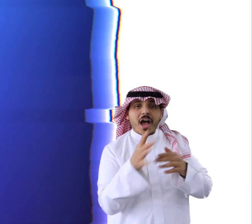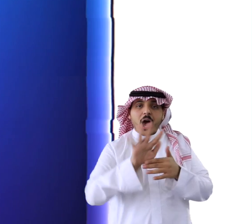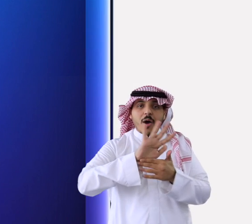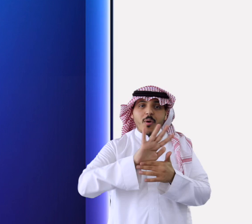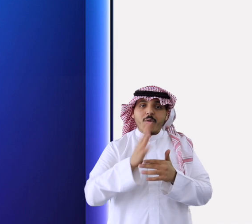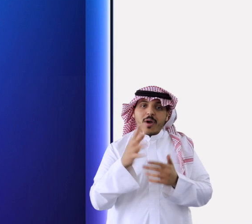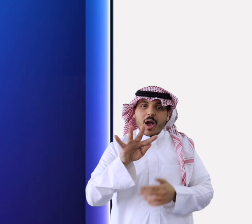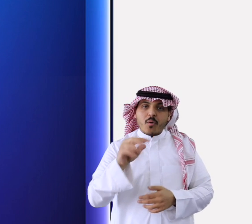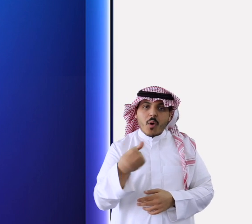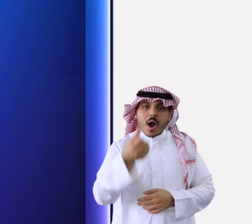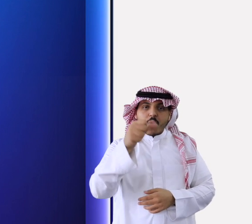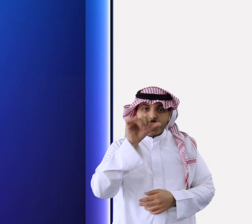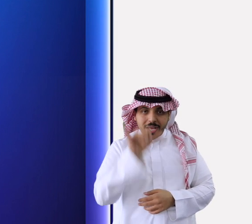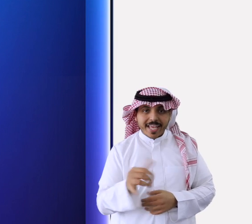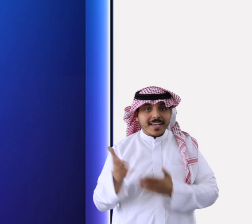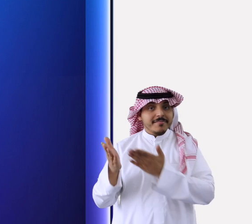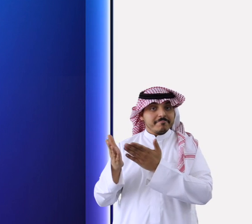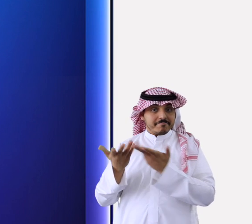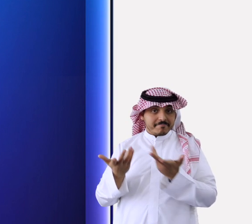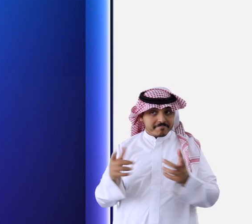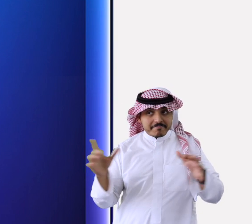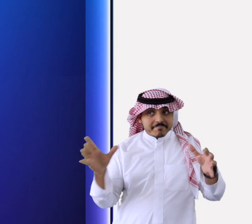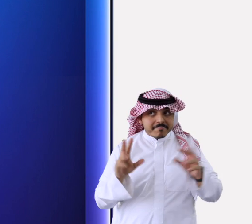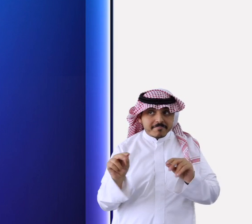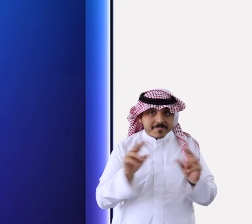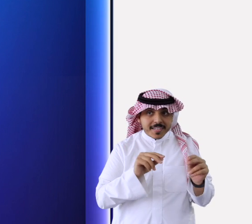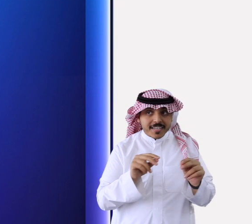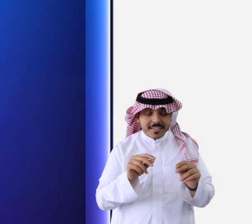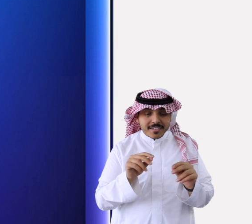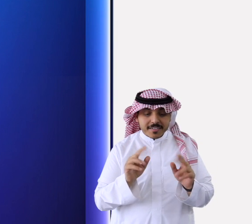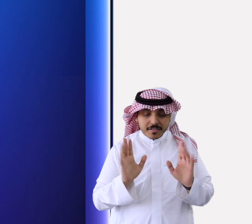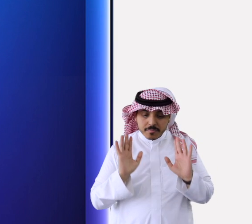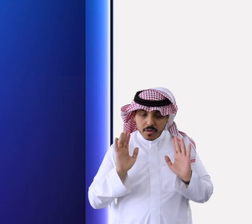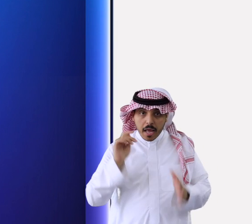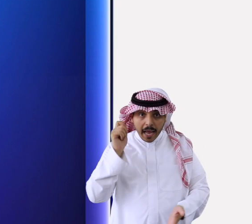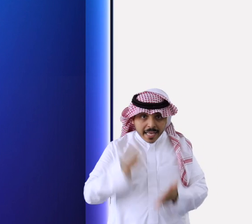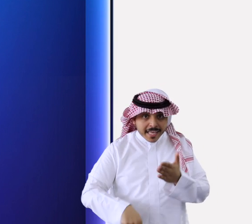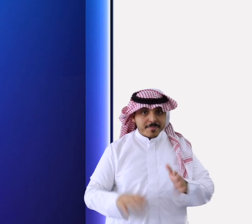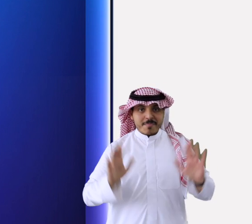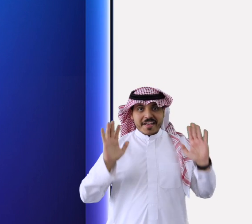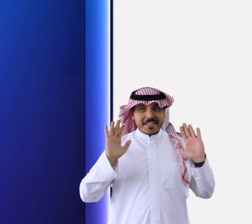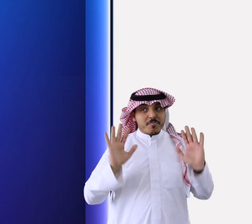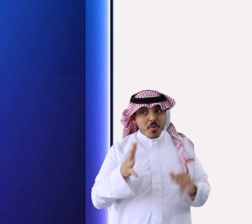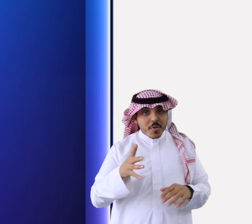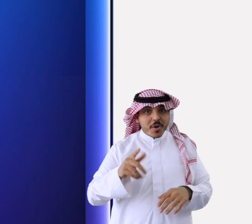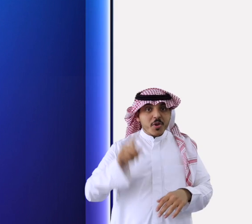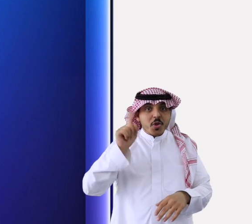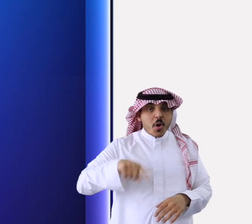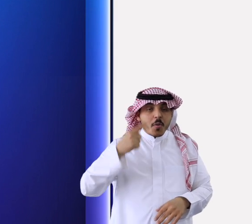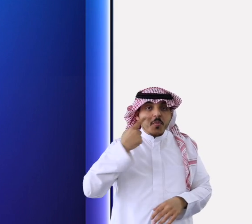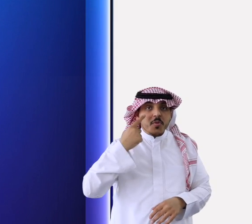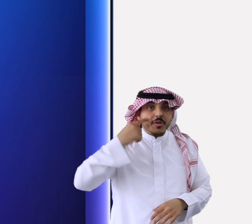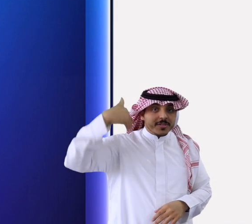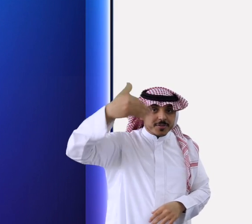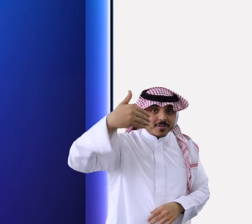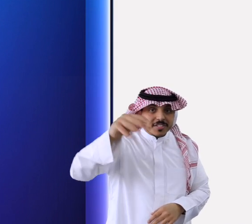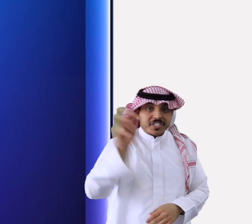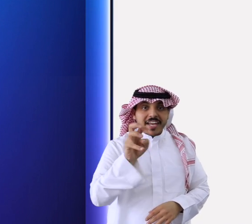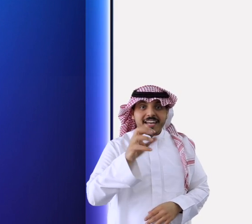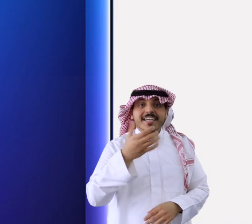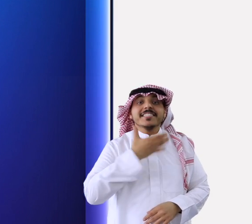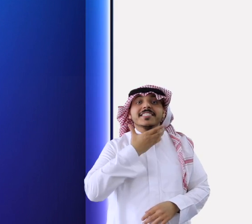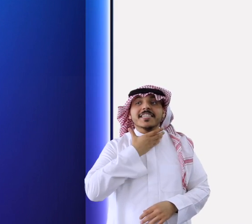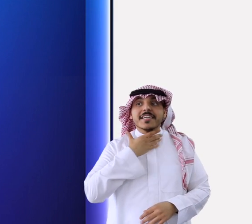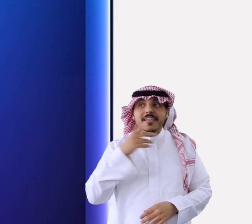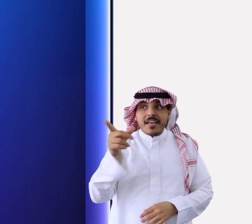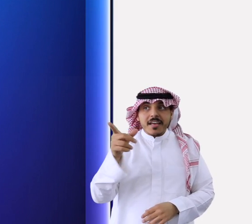20 والميت 20 برو. جاء اليوم أو يمكن يجي اليوم, لأنه لسه ما صار الجوال هذا تأكد, يمكن يجي اليوم اللي نشوف فيه شركات